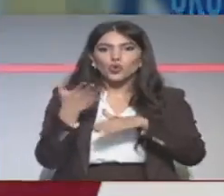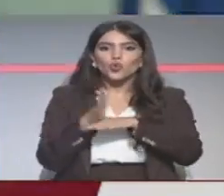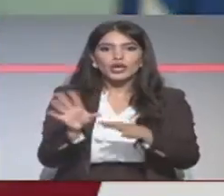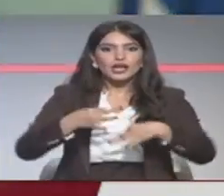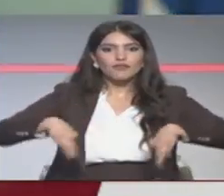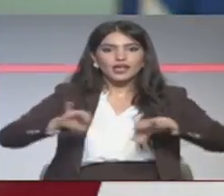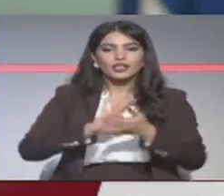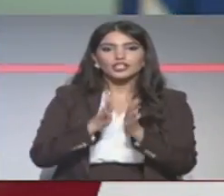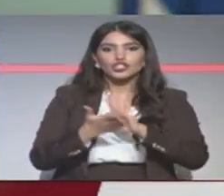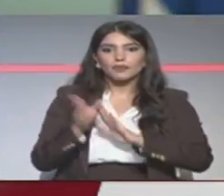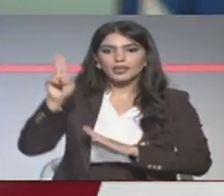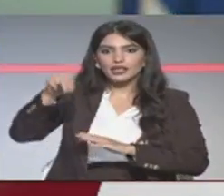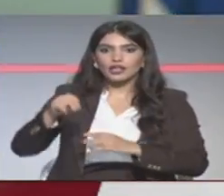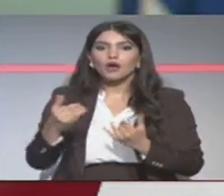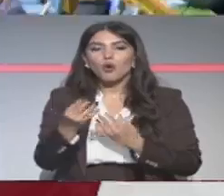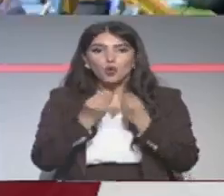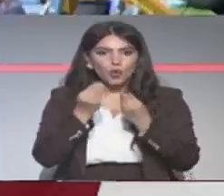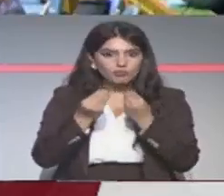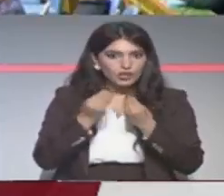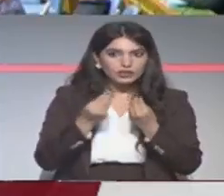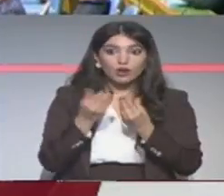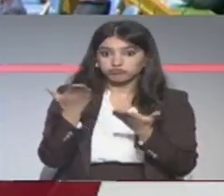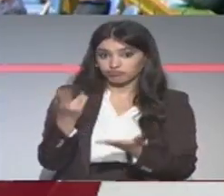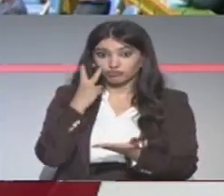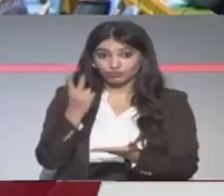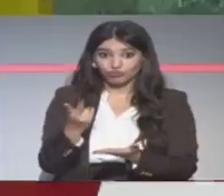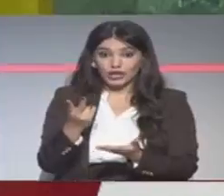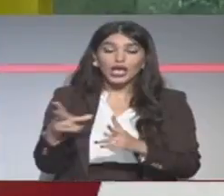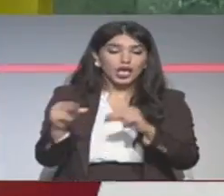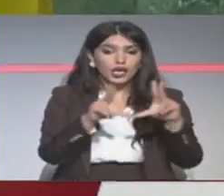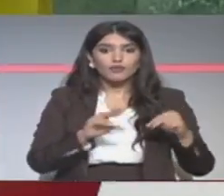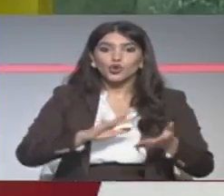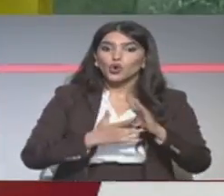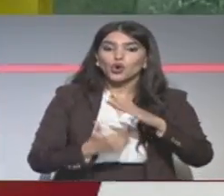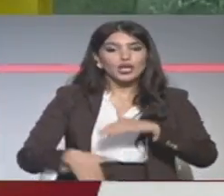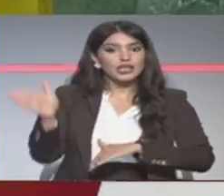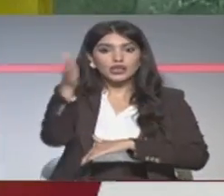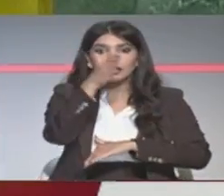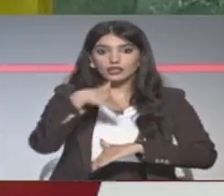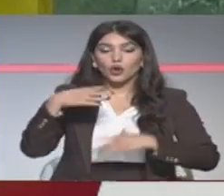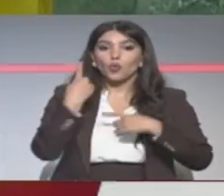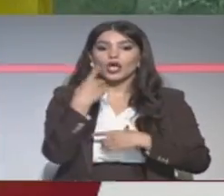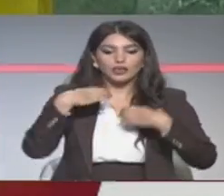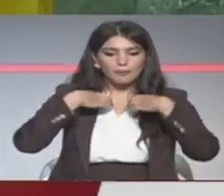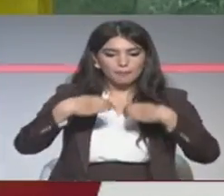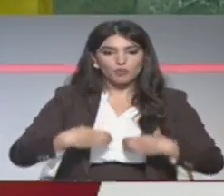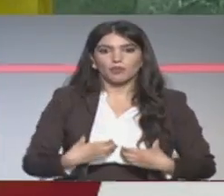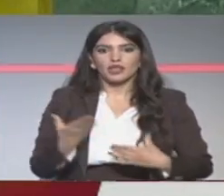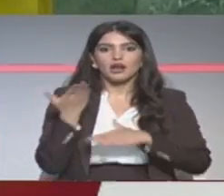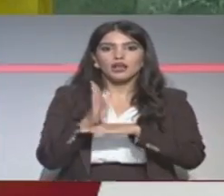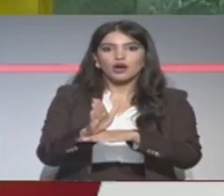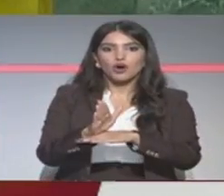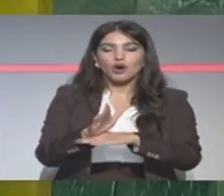وقاعة المؤتمرات خلال المداولات العامة والفعاليات، فيما تمثل كل دولة بممثل واحد فقط،